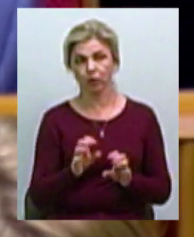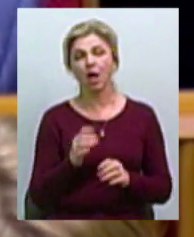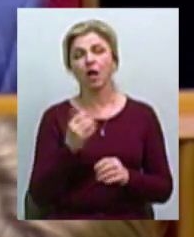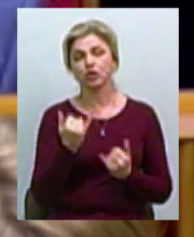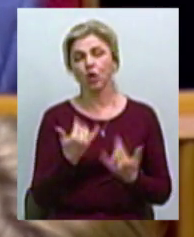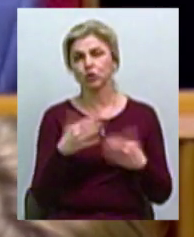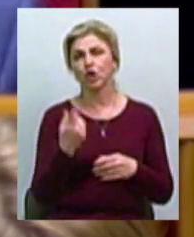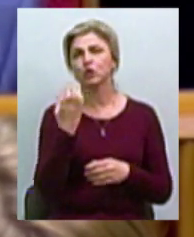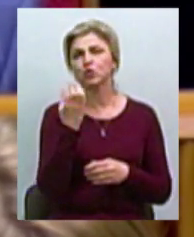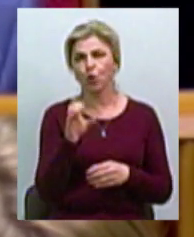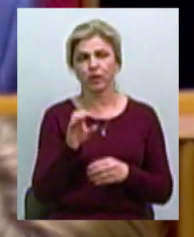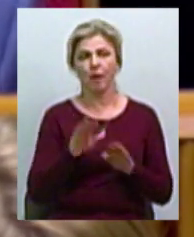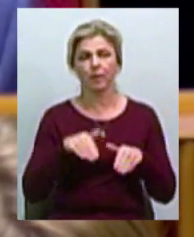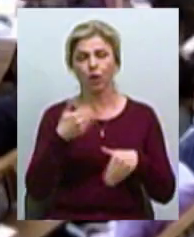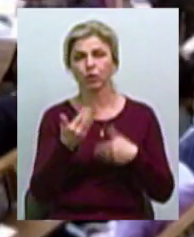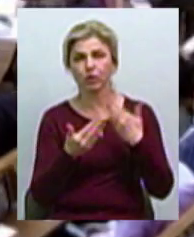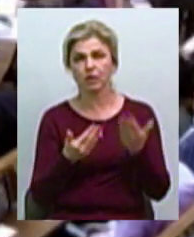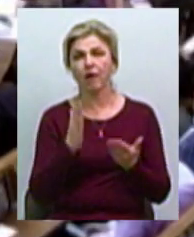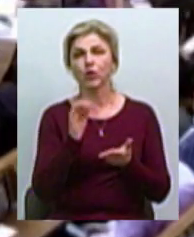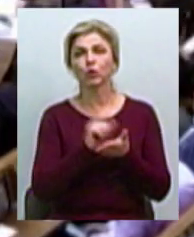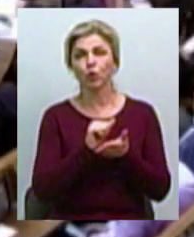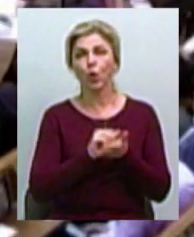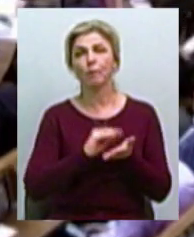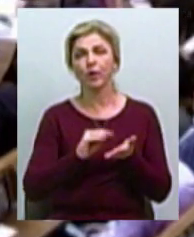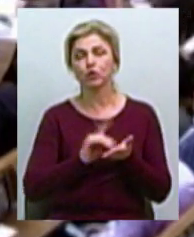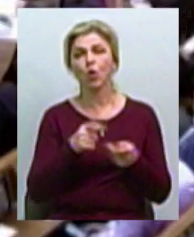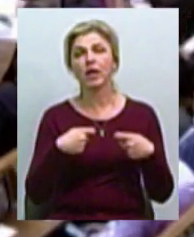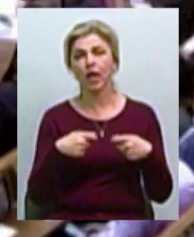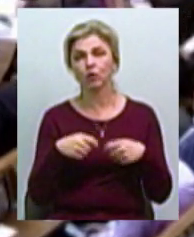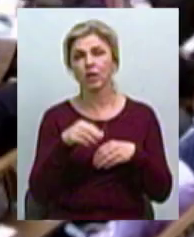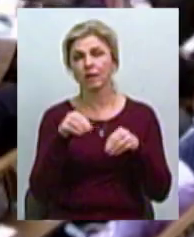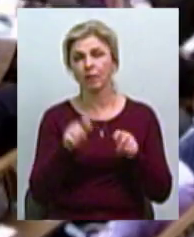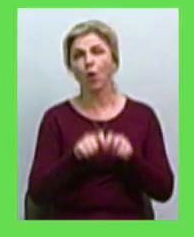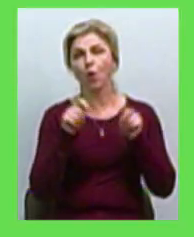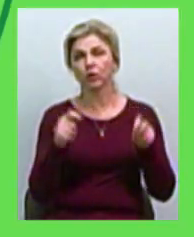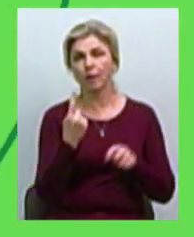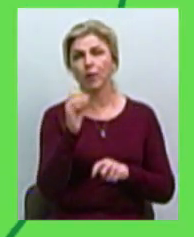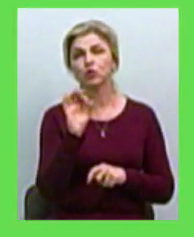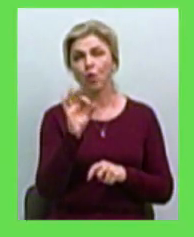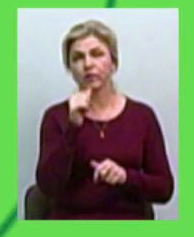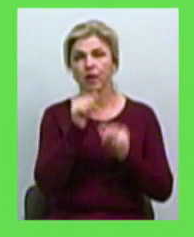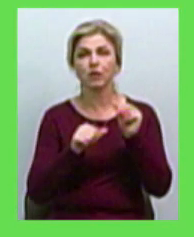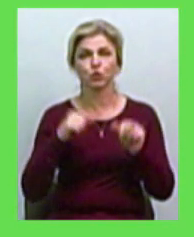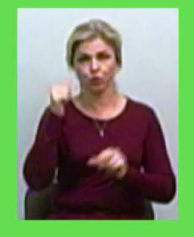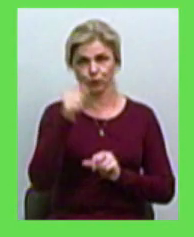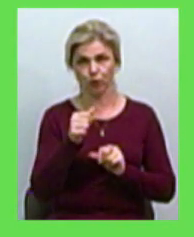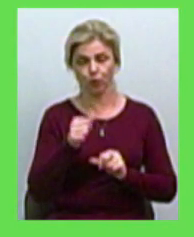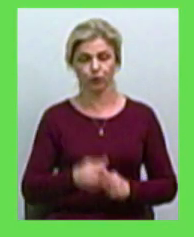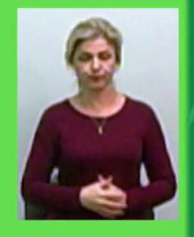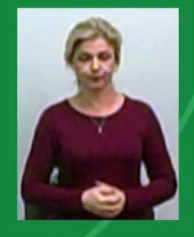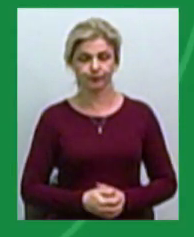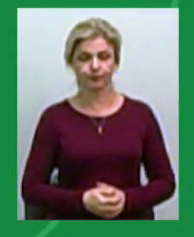сотню пропозицій. У самому ж документі йдеться, що ринок землі відкриють 1 жовтня наступного року.